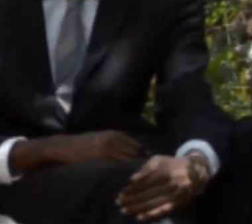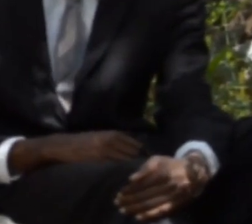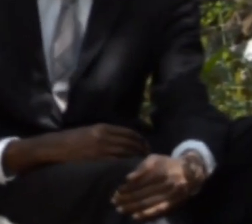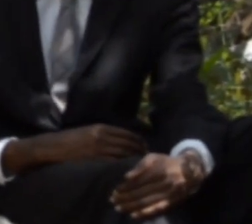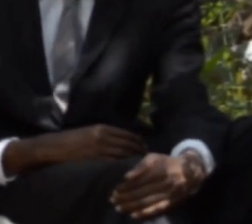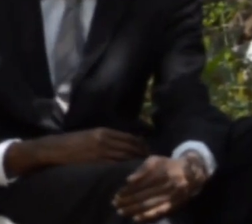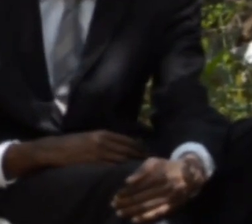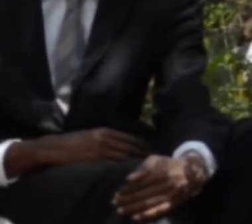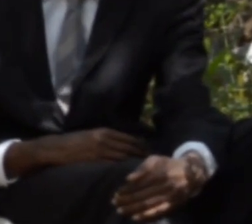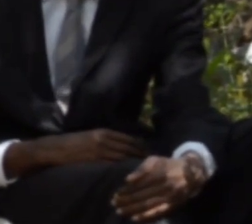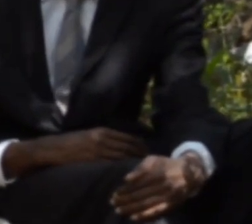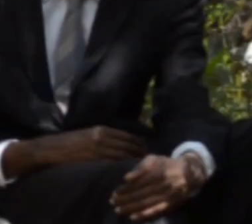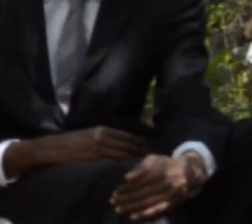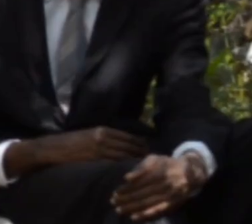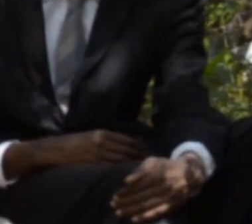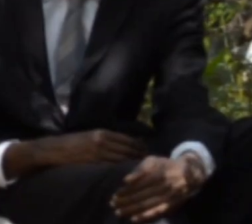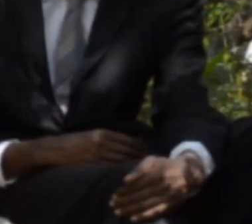achatibatsira,